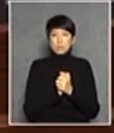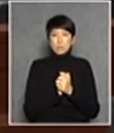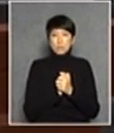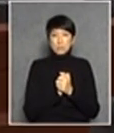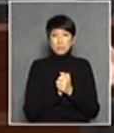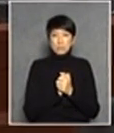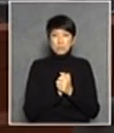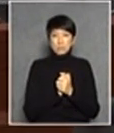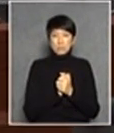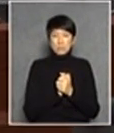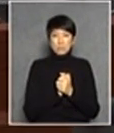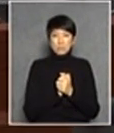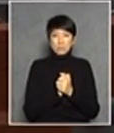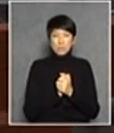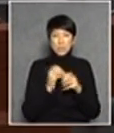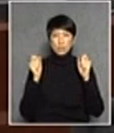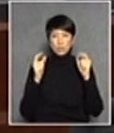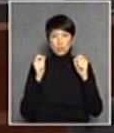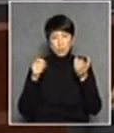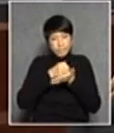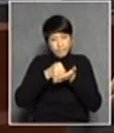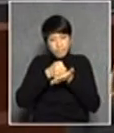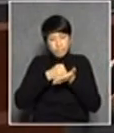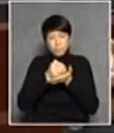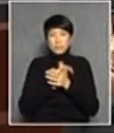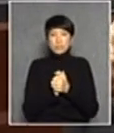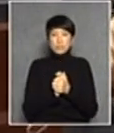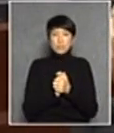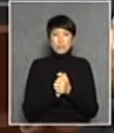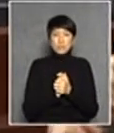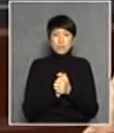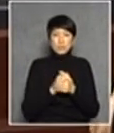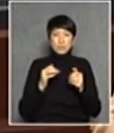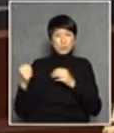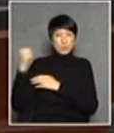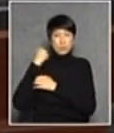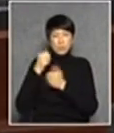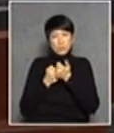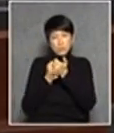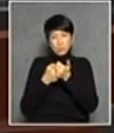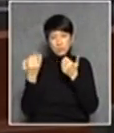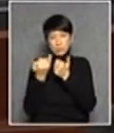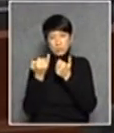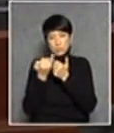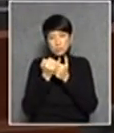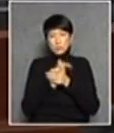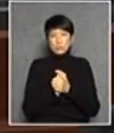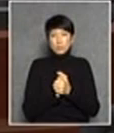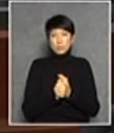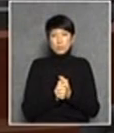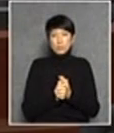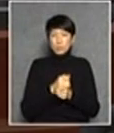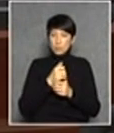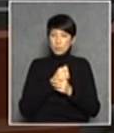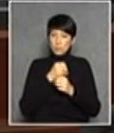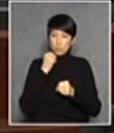咗動漫啊之外，能夠係全力支持我哋啲學生，好好睇睇？